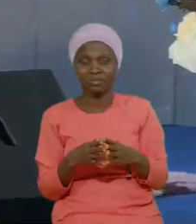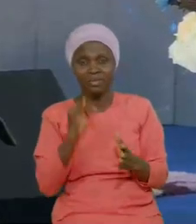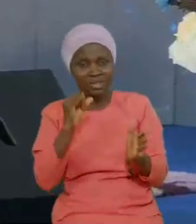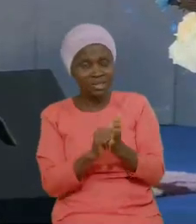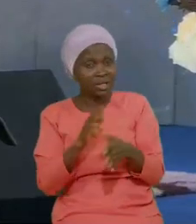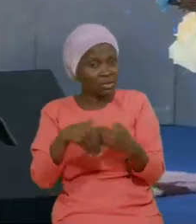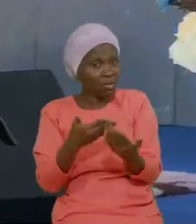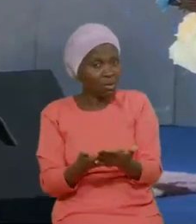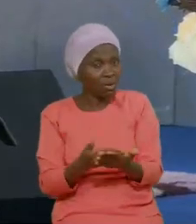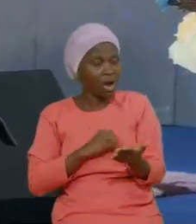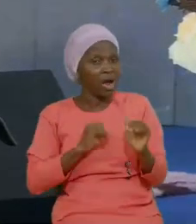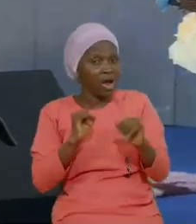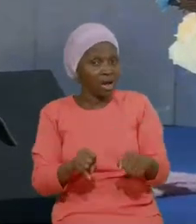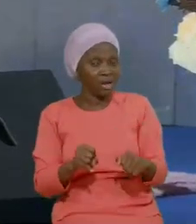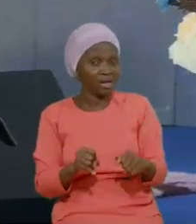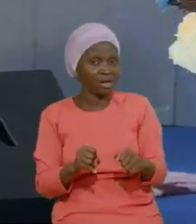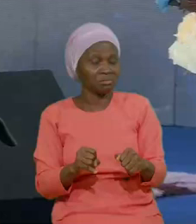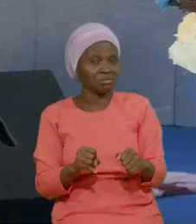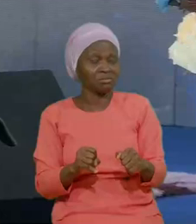Et c'est tout ce que je peux faire ça?